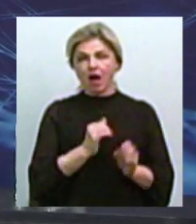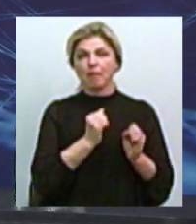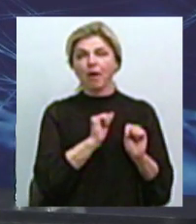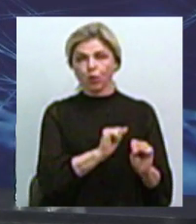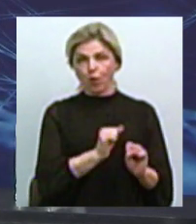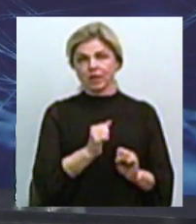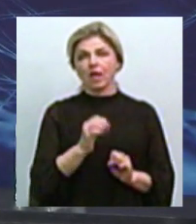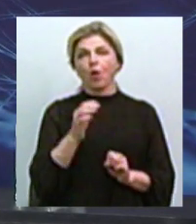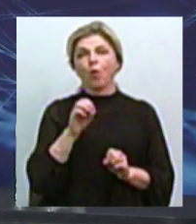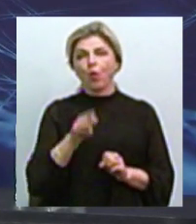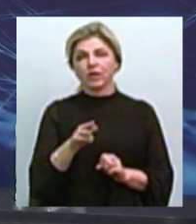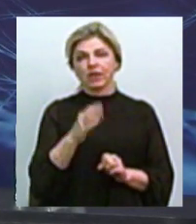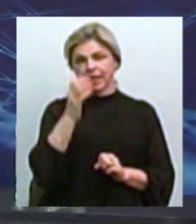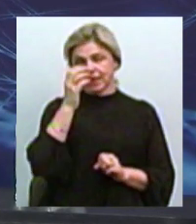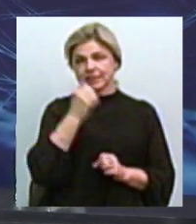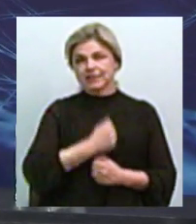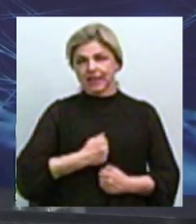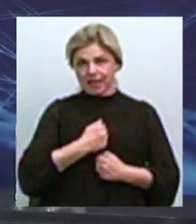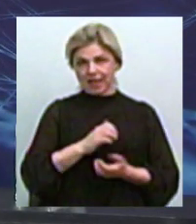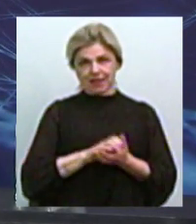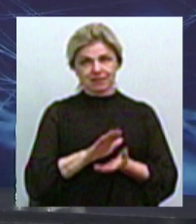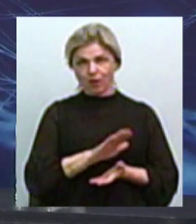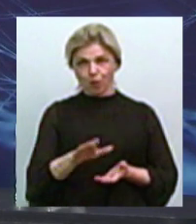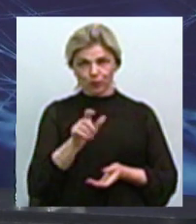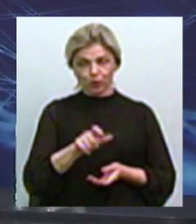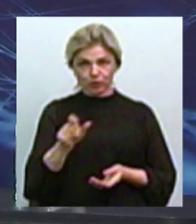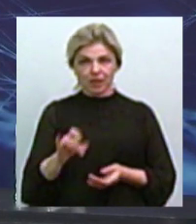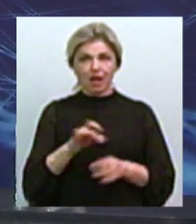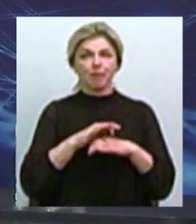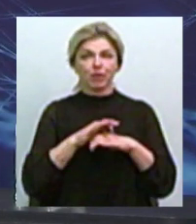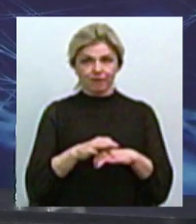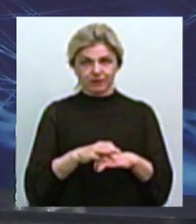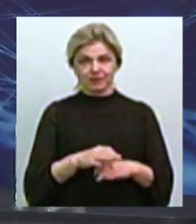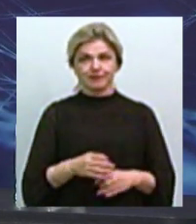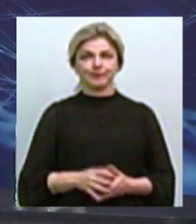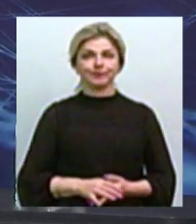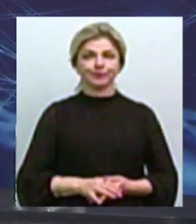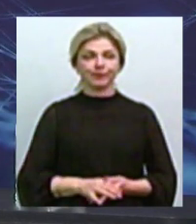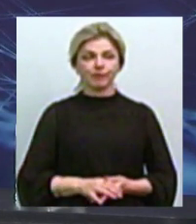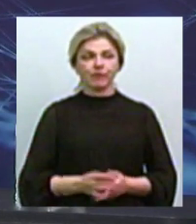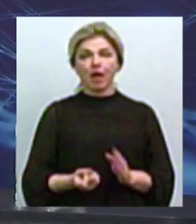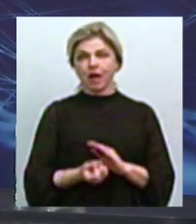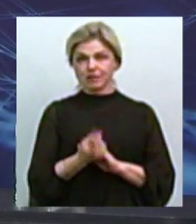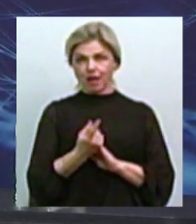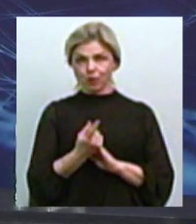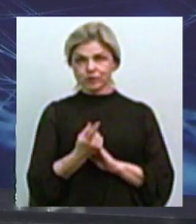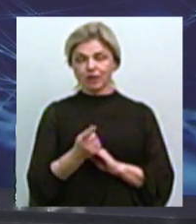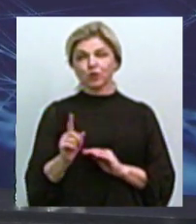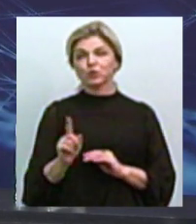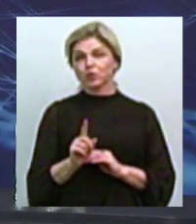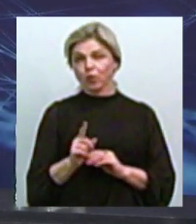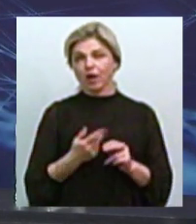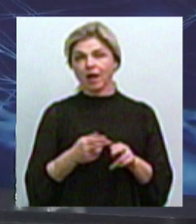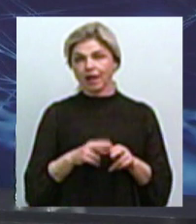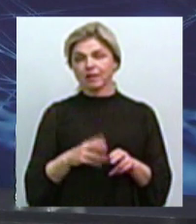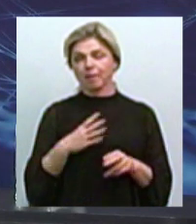там, злых незнакомцев, и провести это, собственно, не очень-то нам дорого стоило, скажем так. Но оказалось, что это